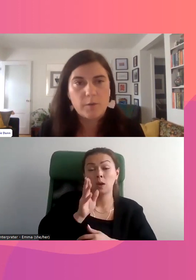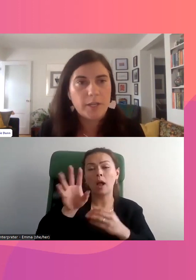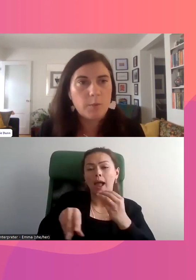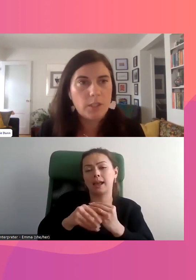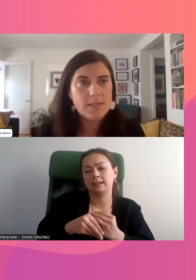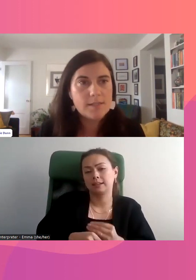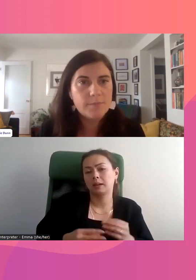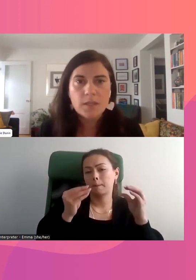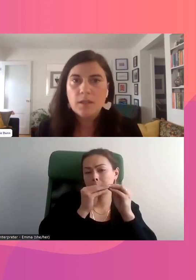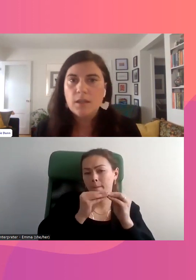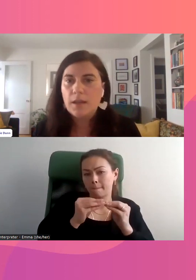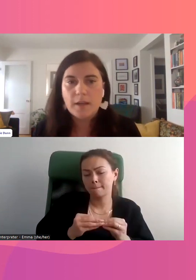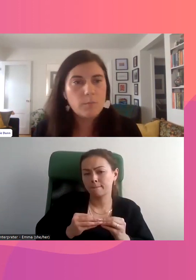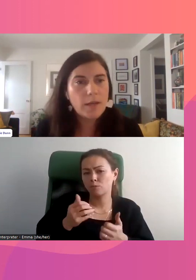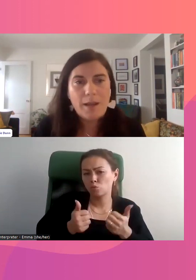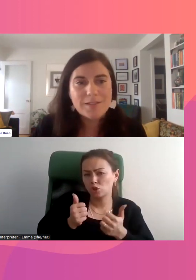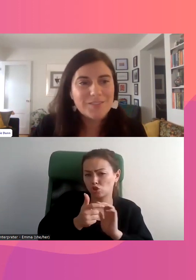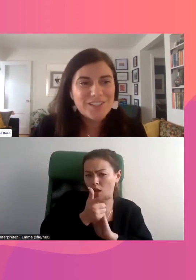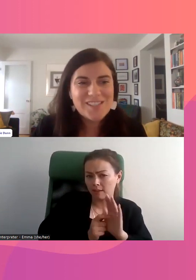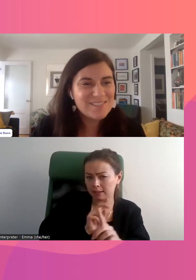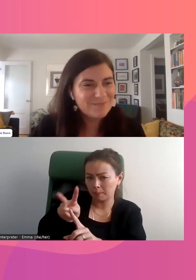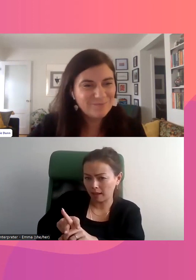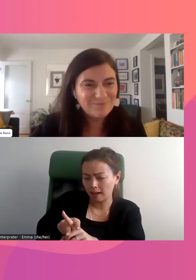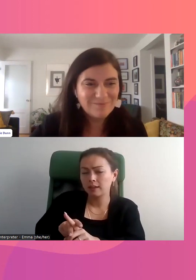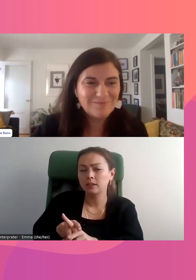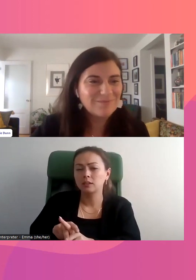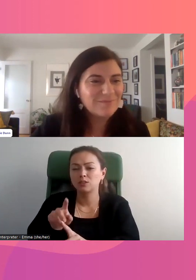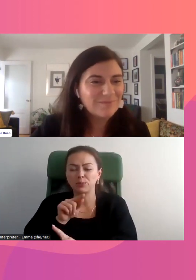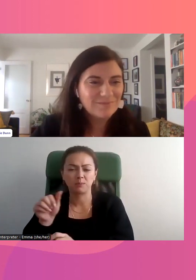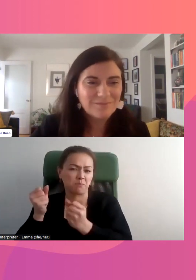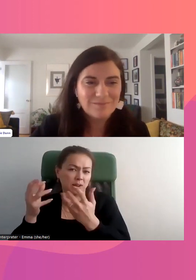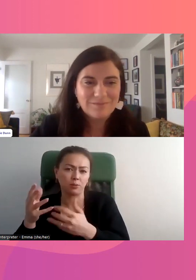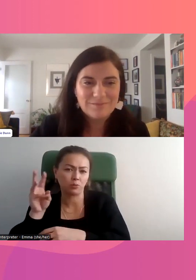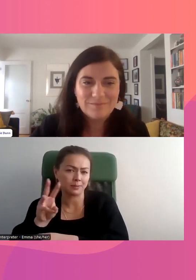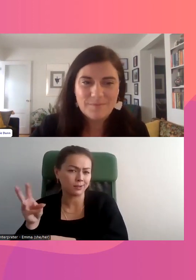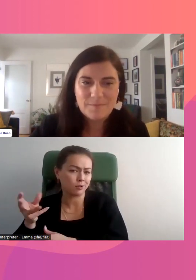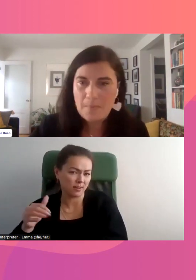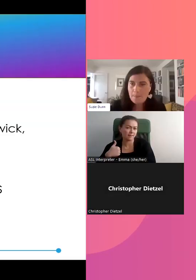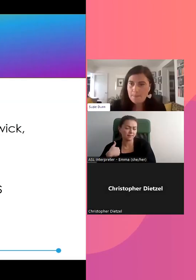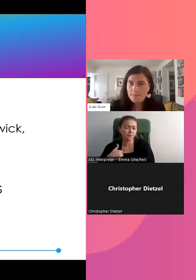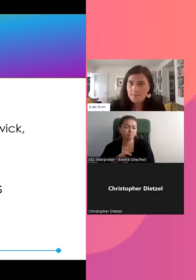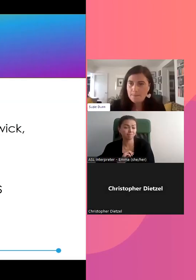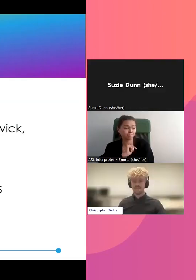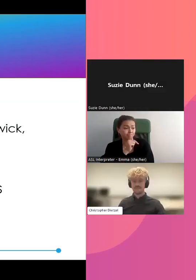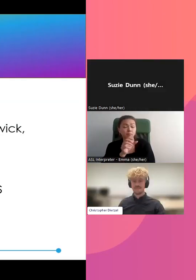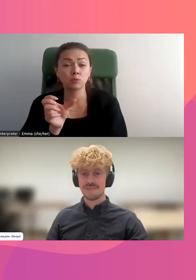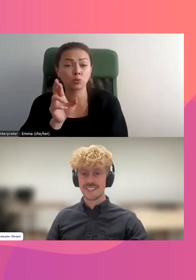donc, j'ai aussi des descriptions plus facilement compréhensibles que je partagerai. Merci.